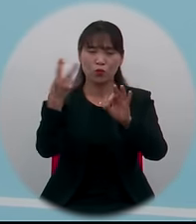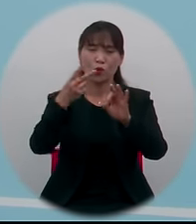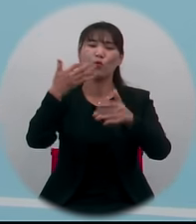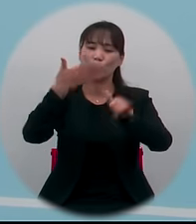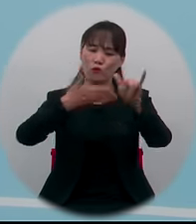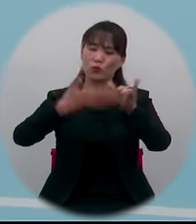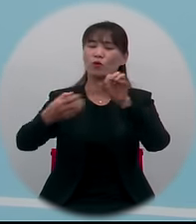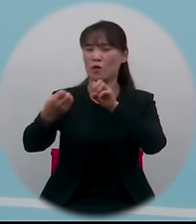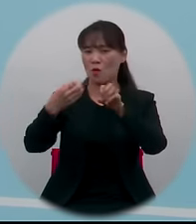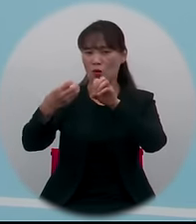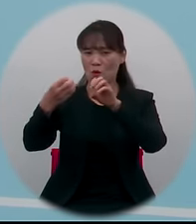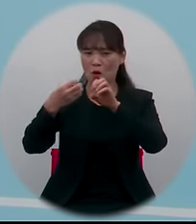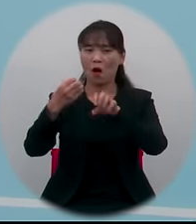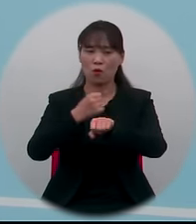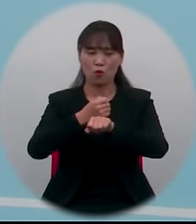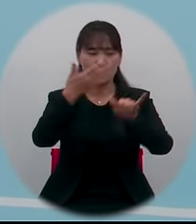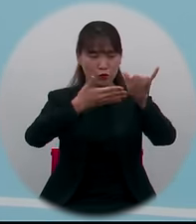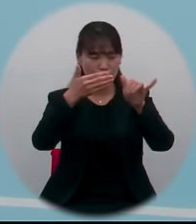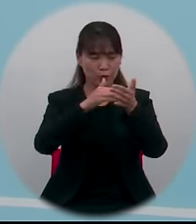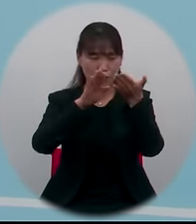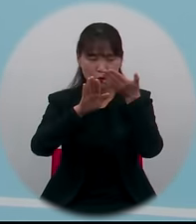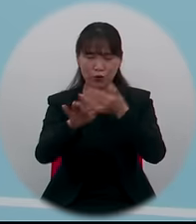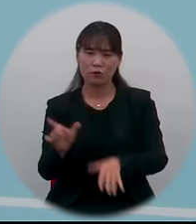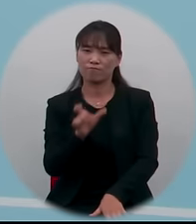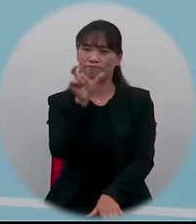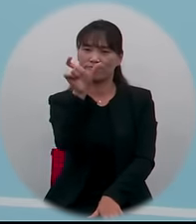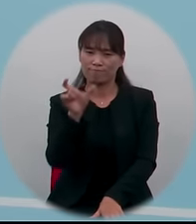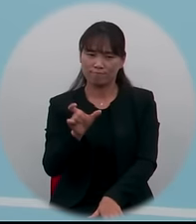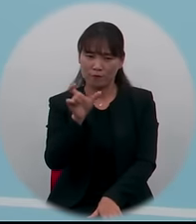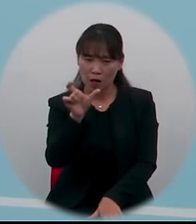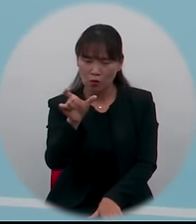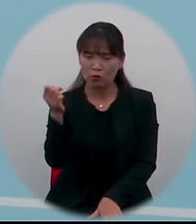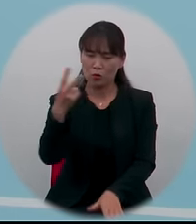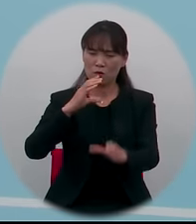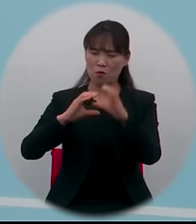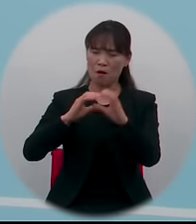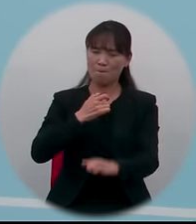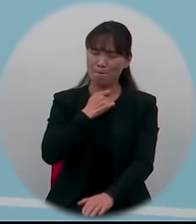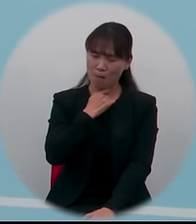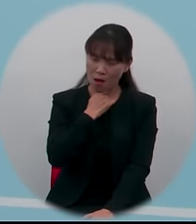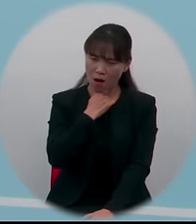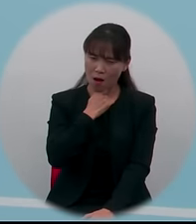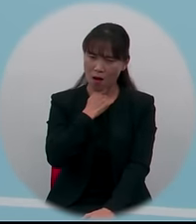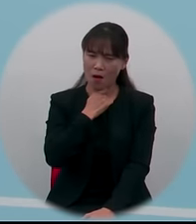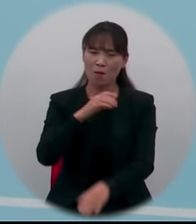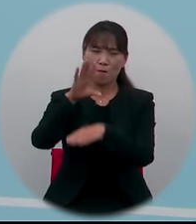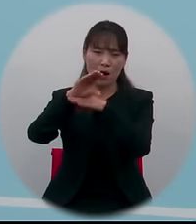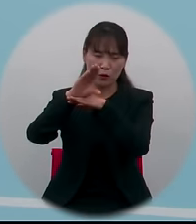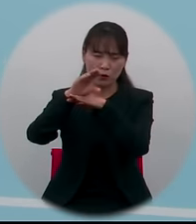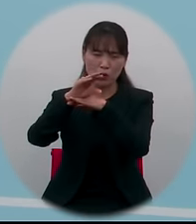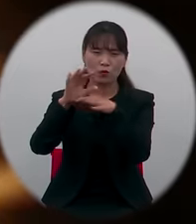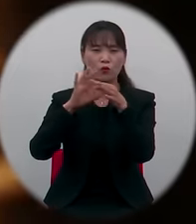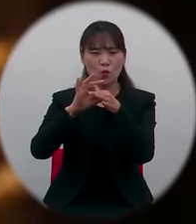주세요 그리고 유튜브로 대화를 해요 우리 친구들은 유튜브 보고 난 다음에 먼저 댓글을 달고 그리고 또 소통의 욕구가